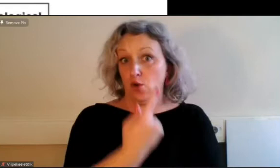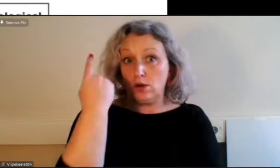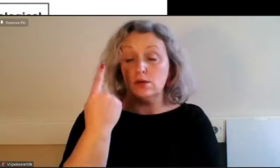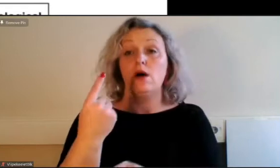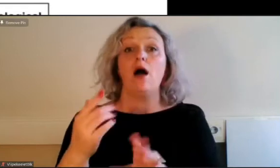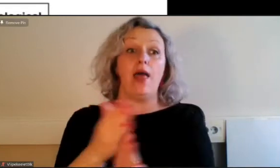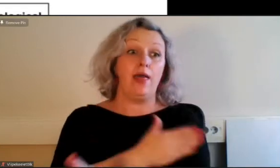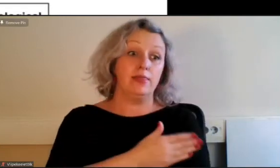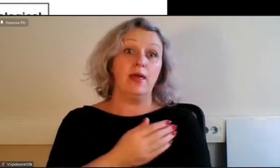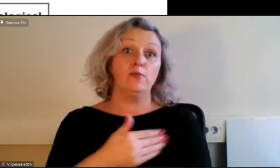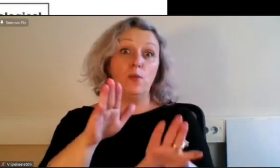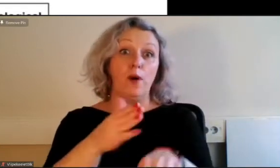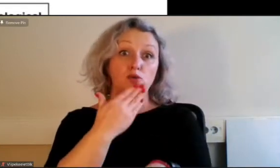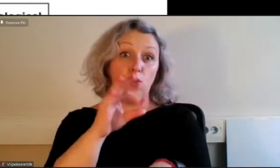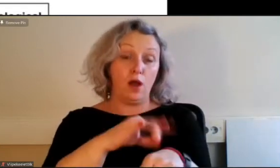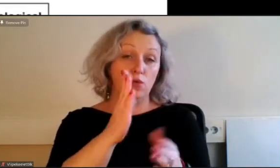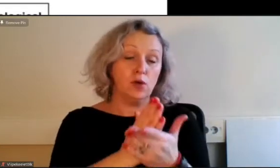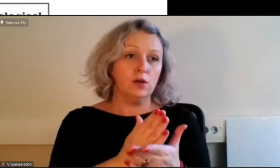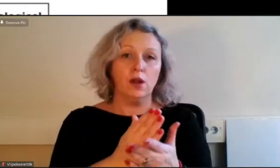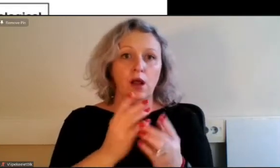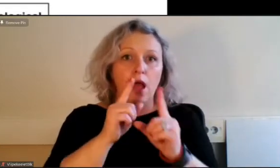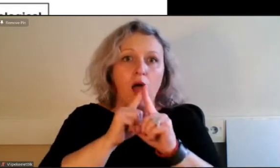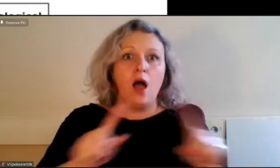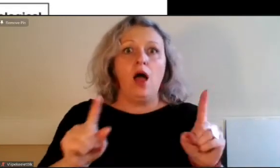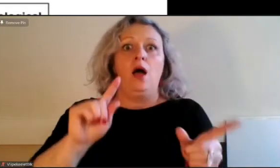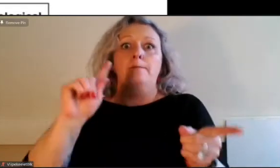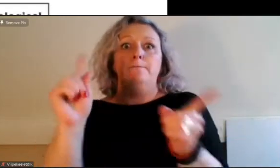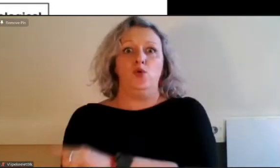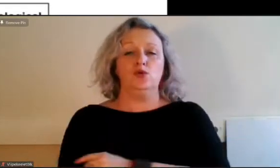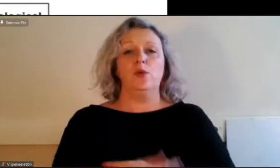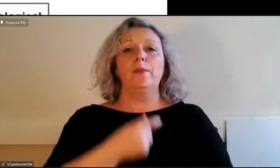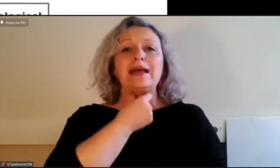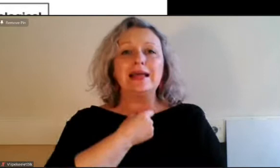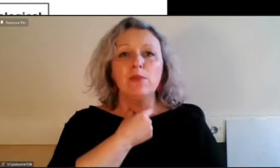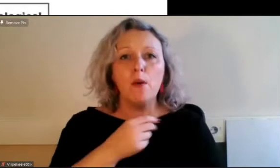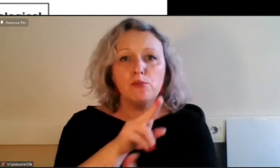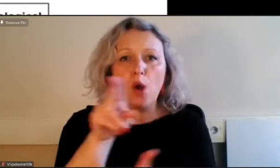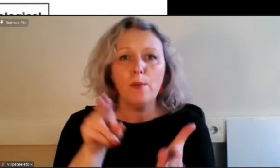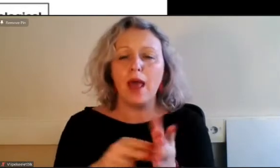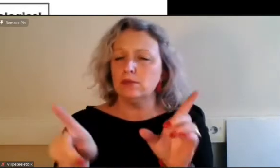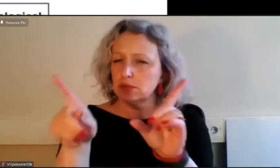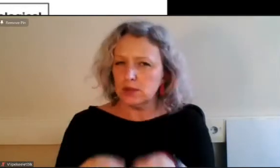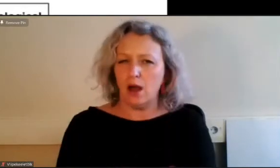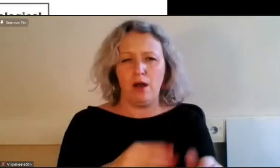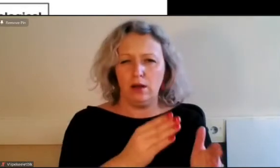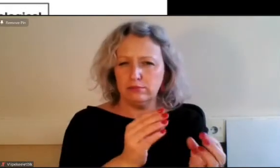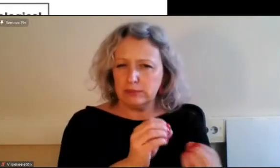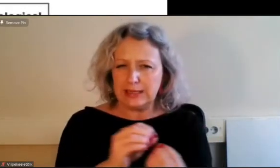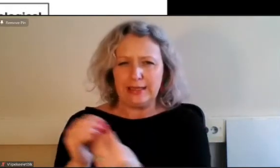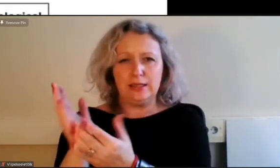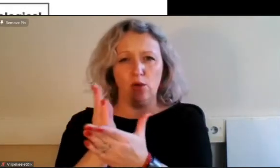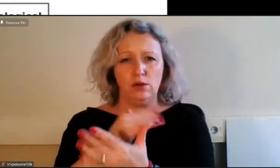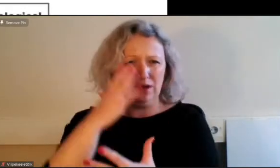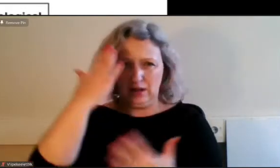hormoonsüsteemi häired kõige sagedamini, veresuhkruprobleemid, võib diabeet esmakordselt tekkida ja olemasolev diabeet